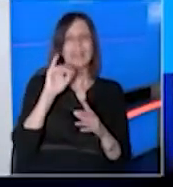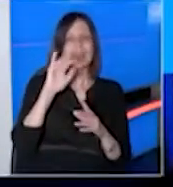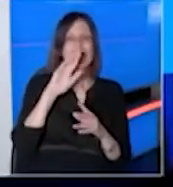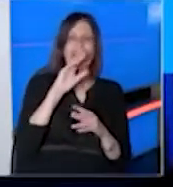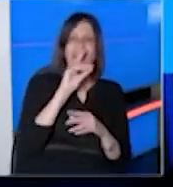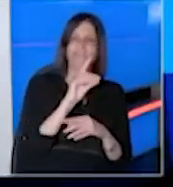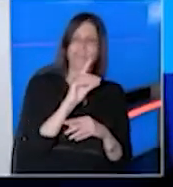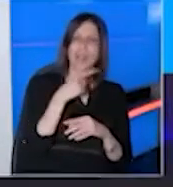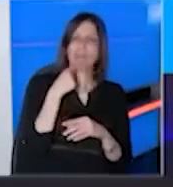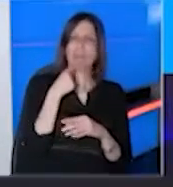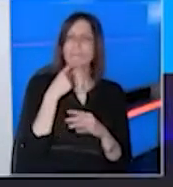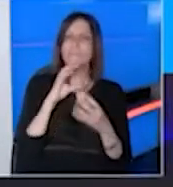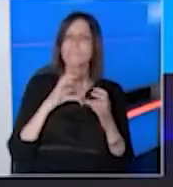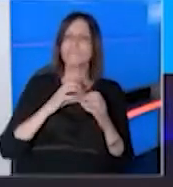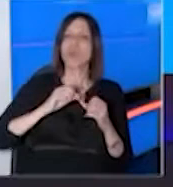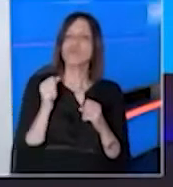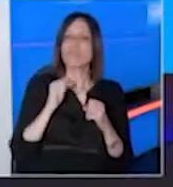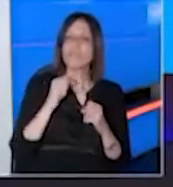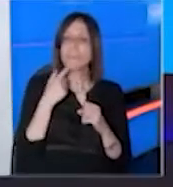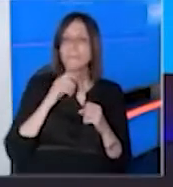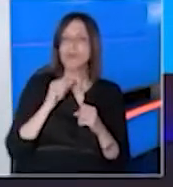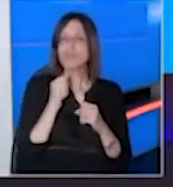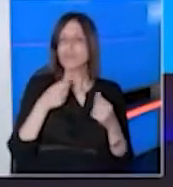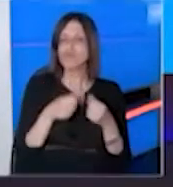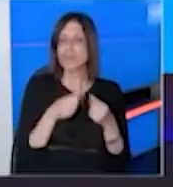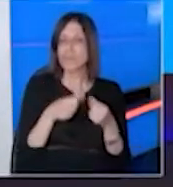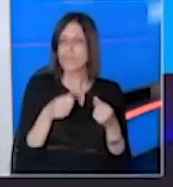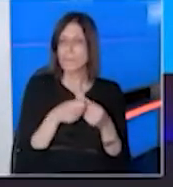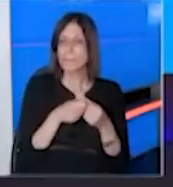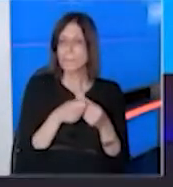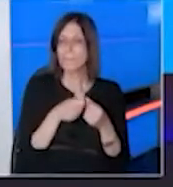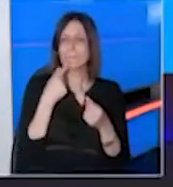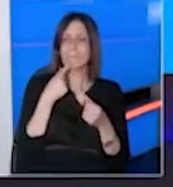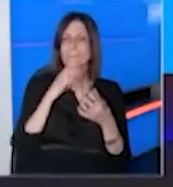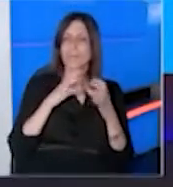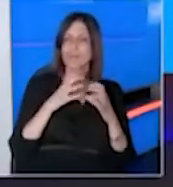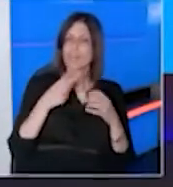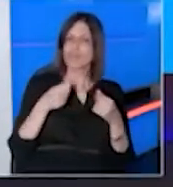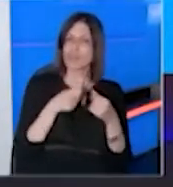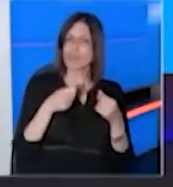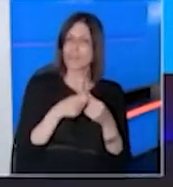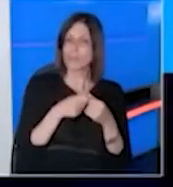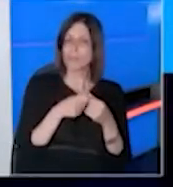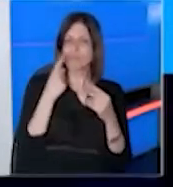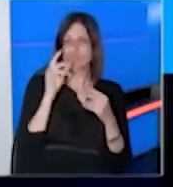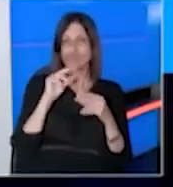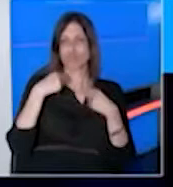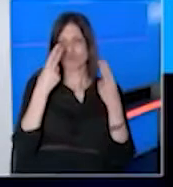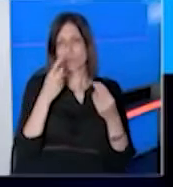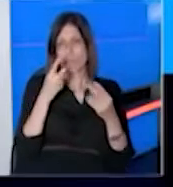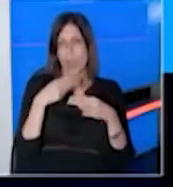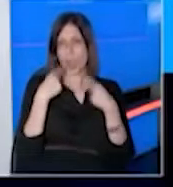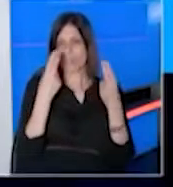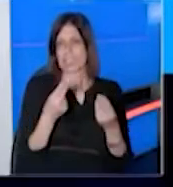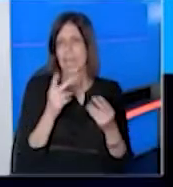הסיפור. למה אתה לא אומר, אגב, מושבים? מושבים שיתופים. פעם עשית את ה... פעם עשית... אמרתי גם מושבים שיתופים. לא, לא, לא מושבים. אתה עוד הפעם חוזר. לא, לא. אתה עוד הפעם